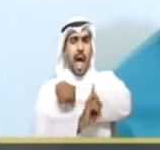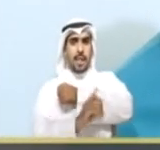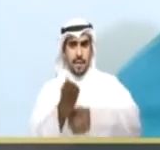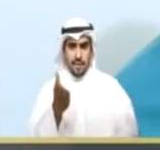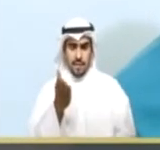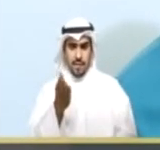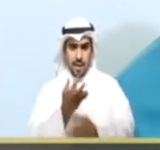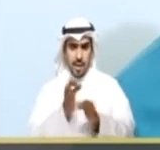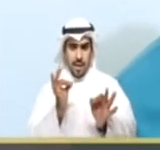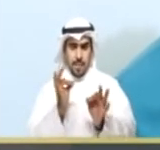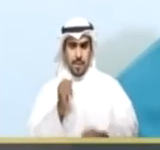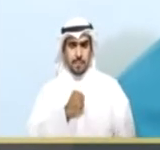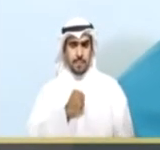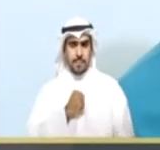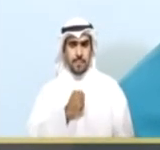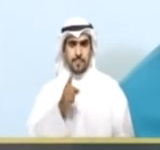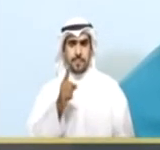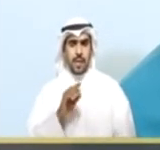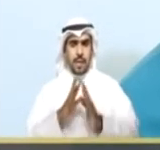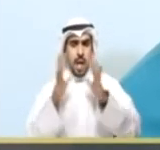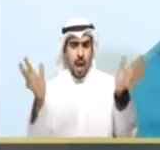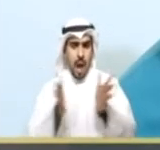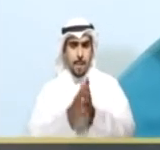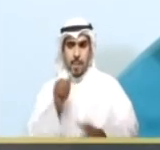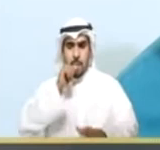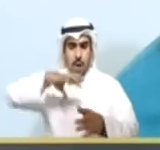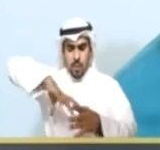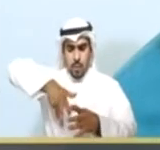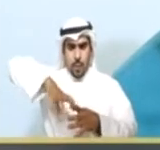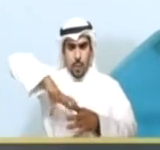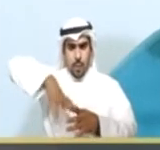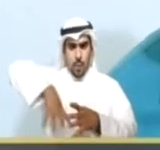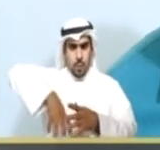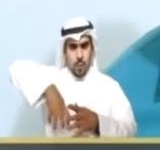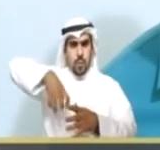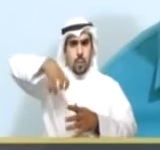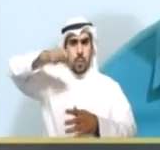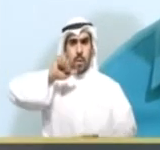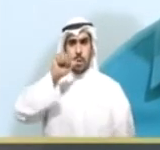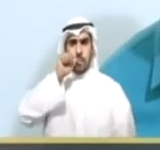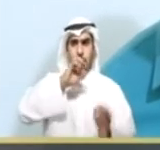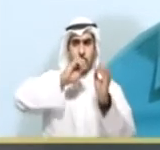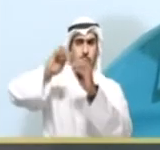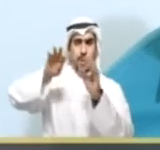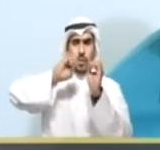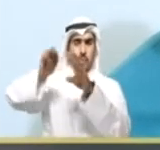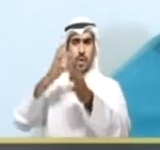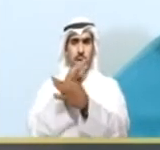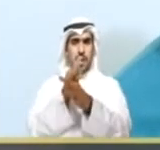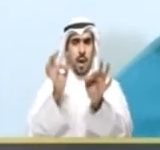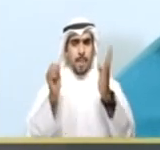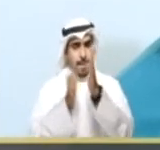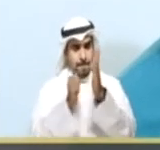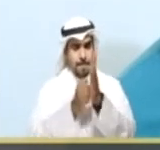الإساءة المد في الخزانين الرئيسيين بالمضخة الطاردة، وضخ المياه للأحياء المجاورة